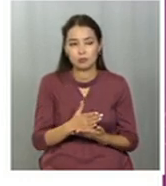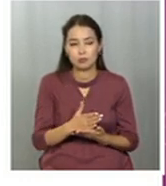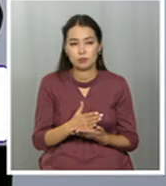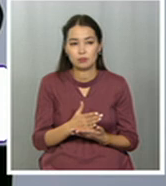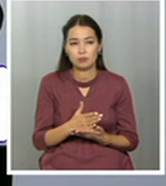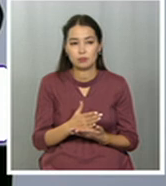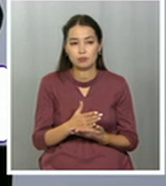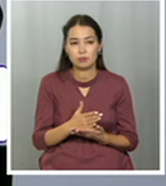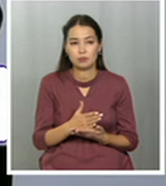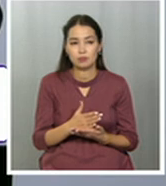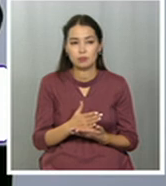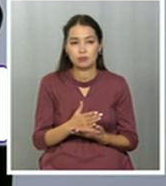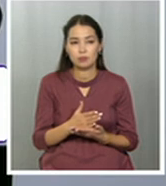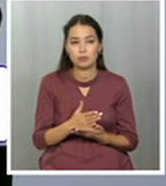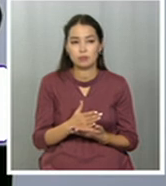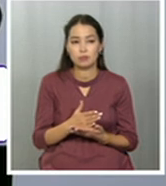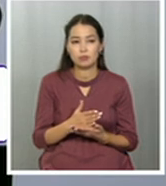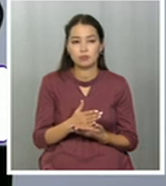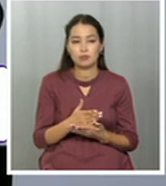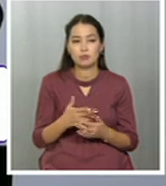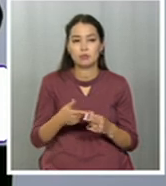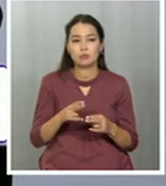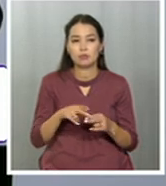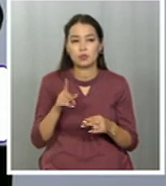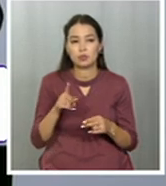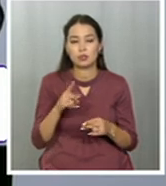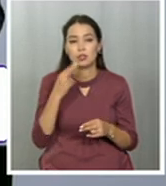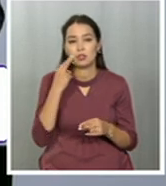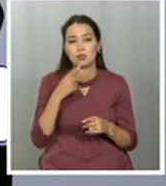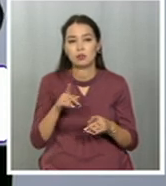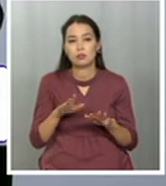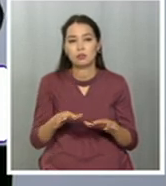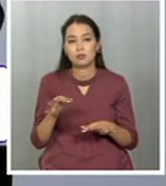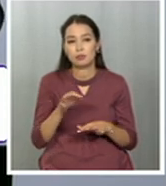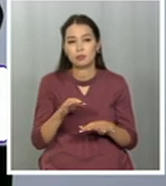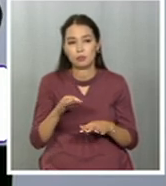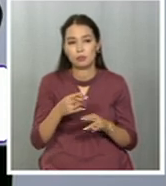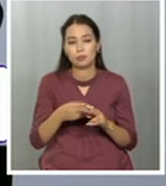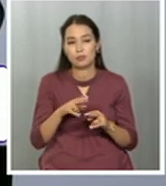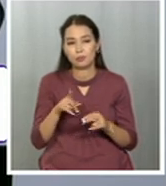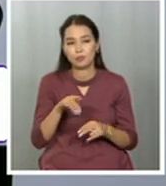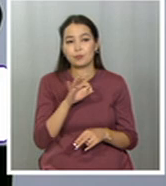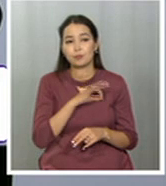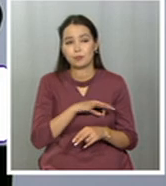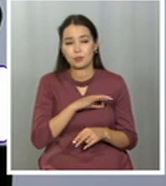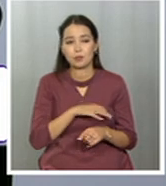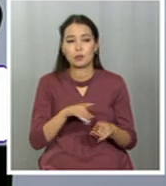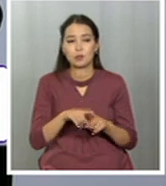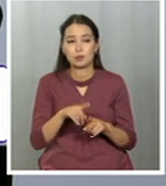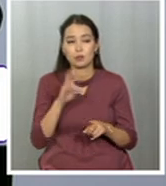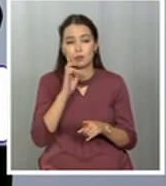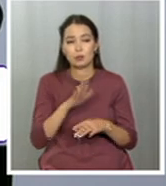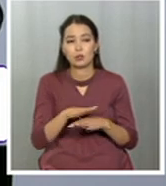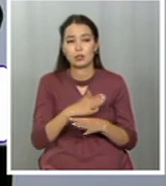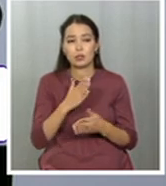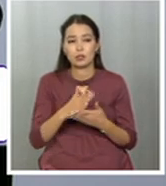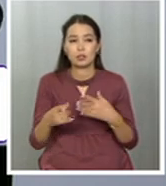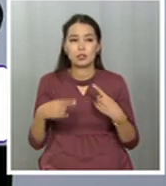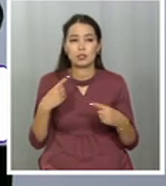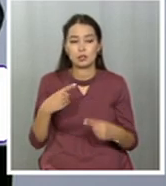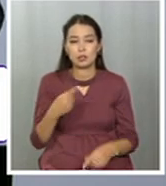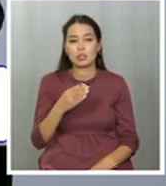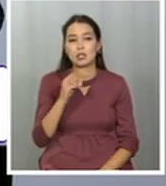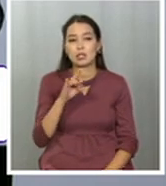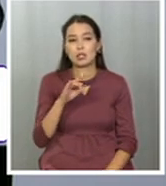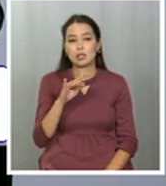кіші шағын өзендері бар, ол Қытай аумағында, толықтай Қытай мемлекеті оны пайдалануда. Ол кейбір Ертістің кішігірім